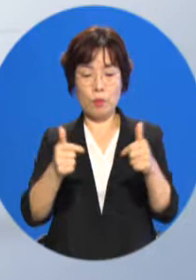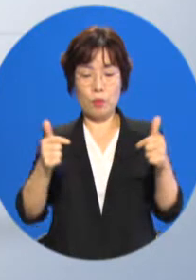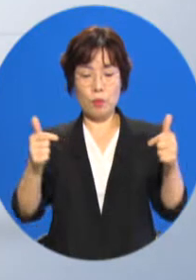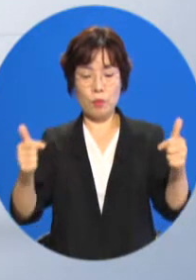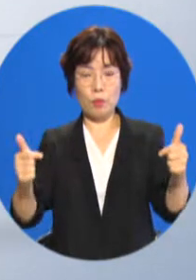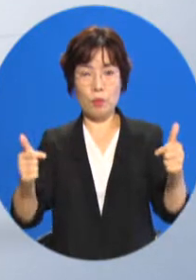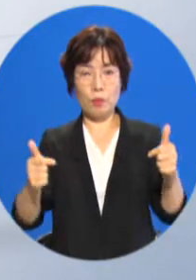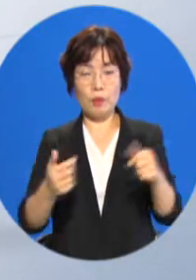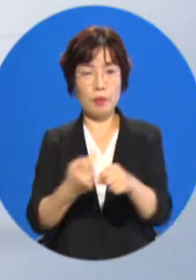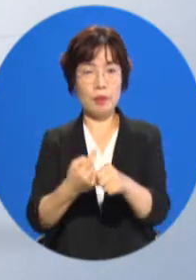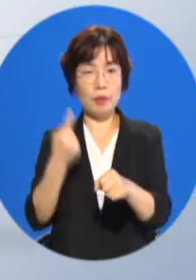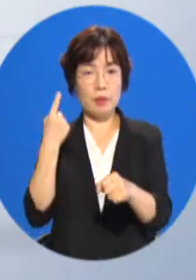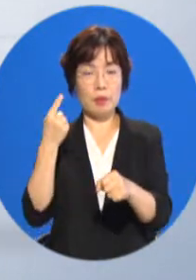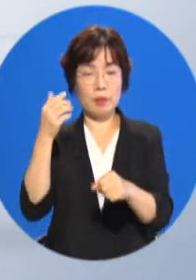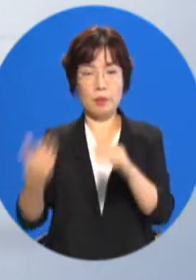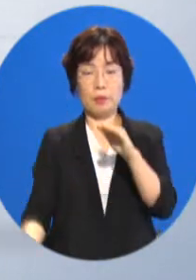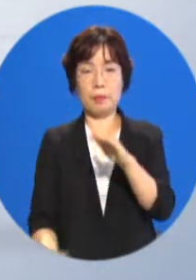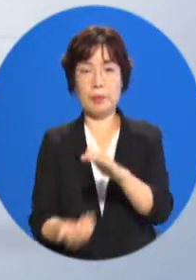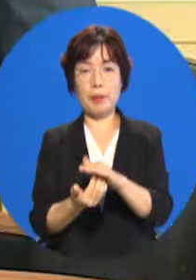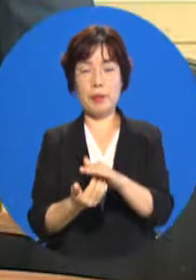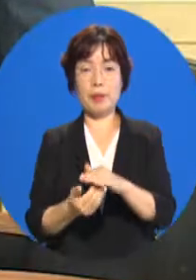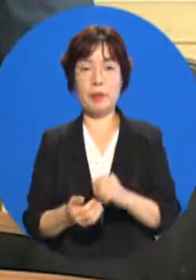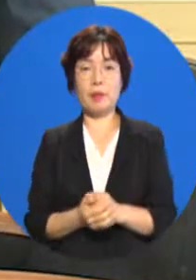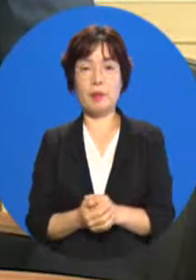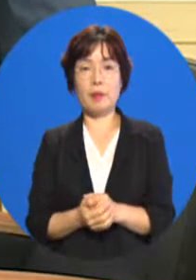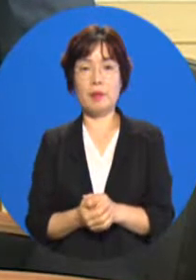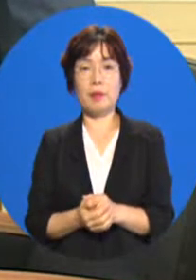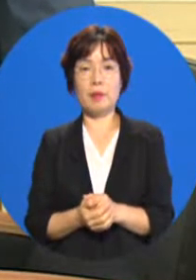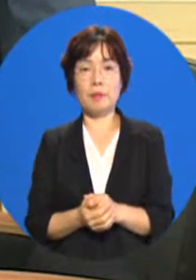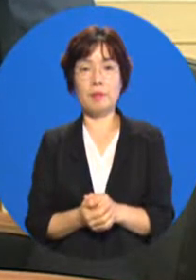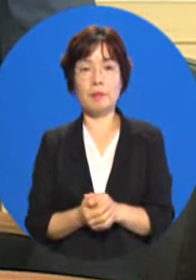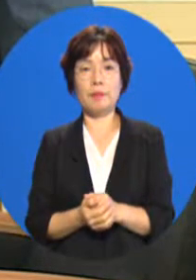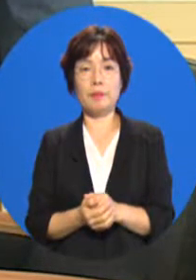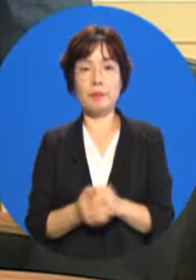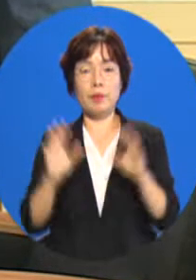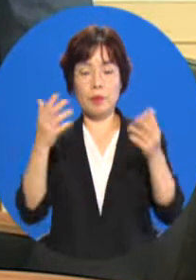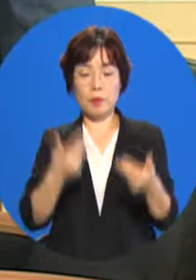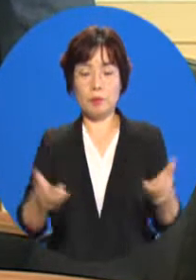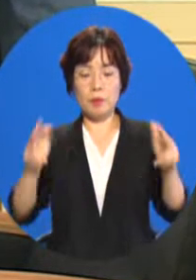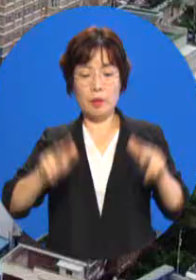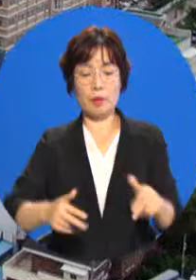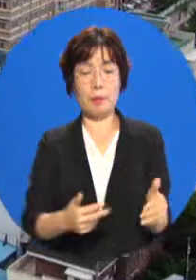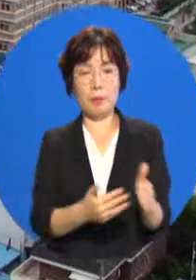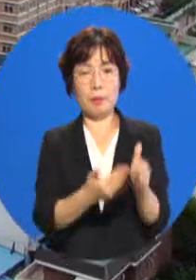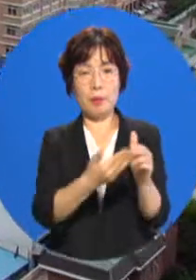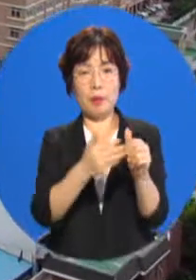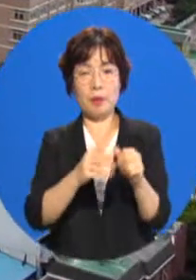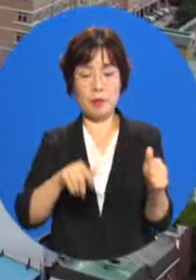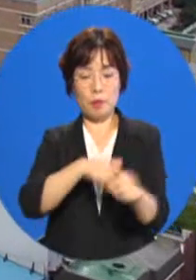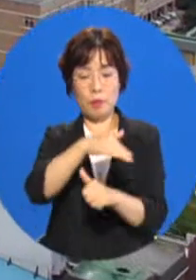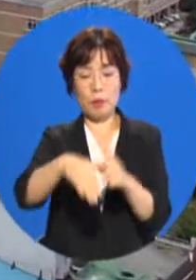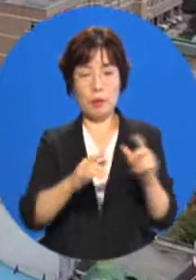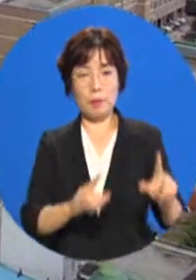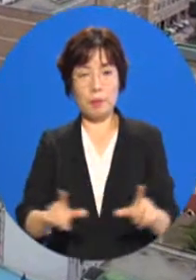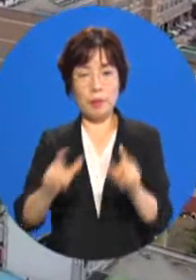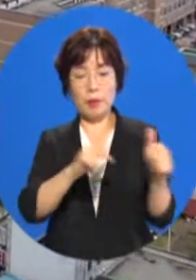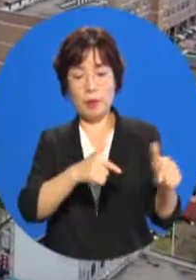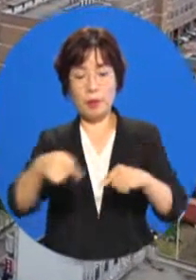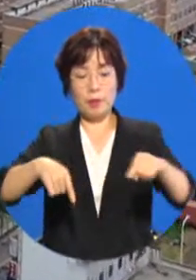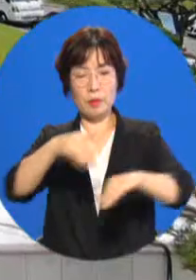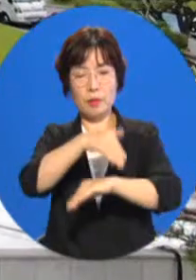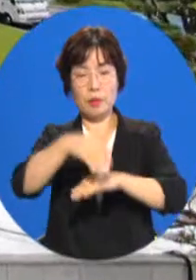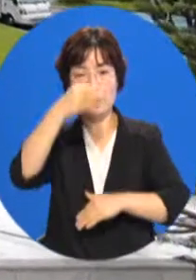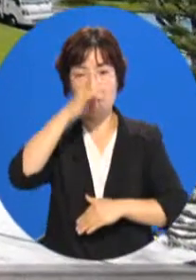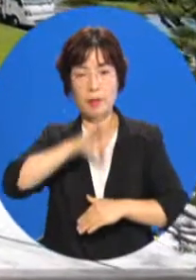증가하며 지난해 정점을 찍기도 했습니다. 이에 맞춰 어린이 보육재단 활성화와 주거환경 개선 등 다양한 정책적